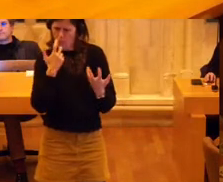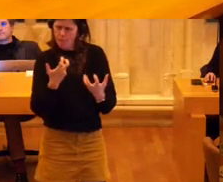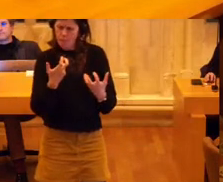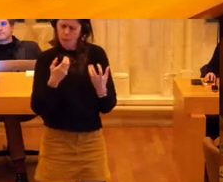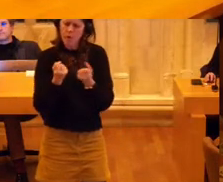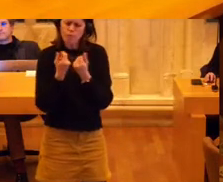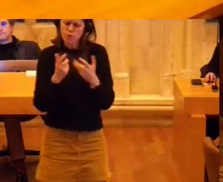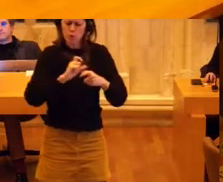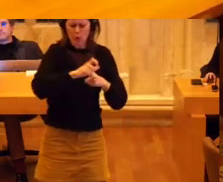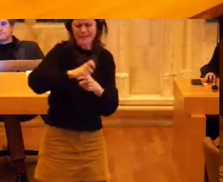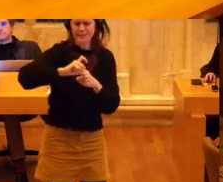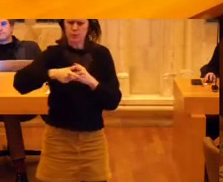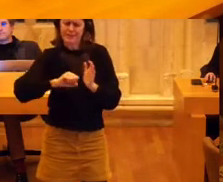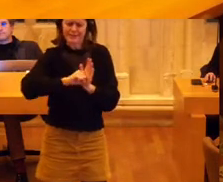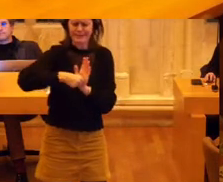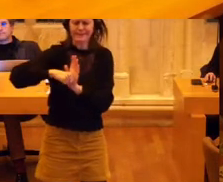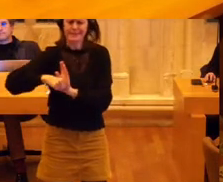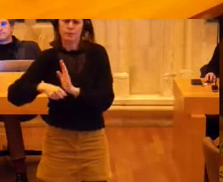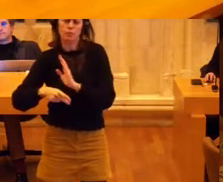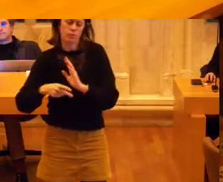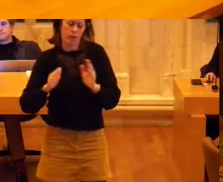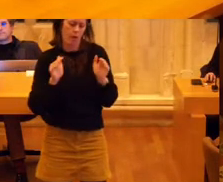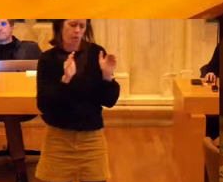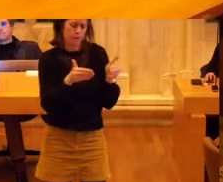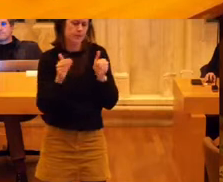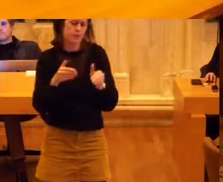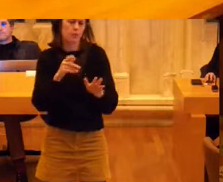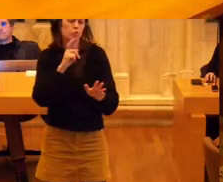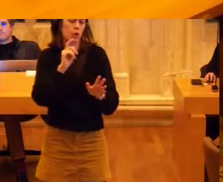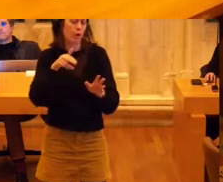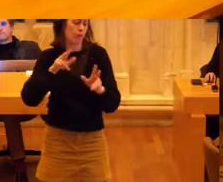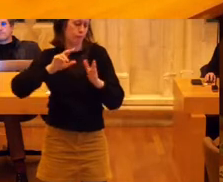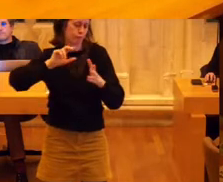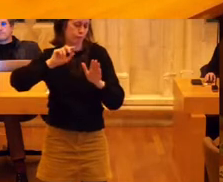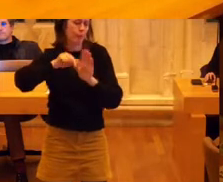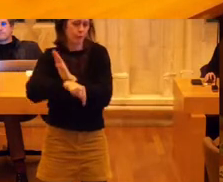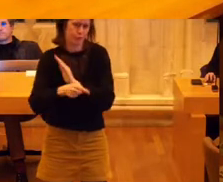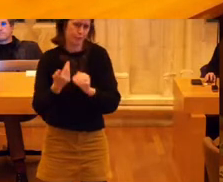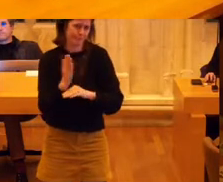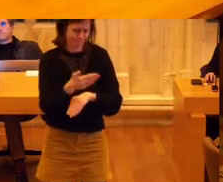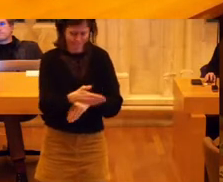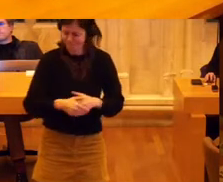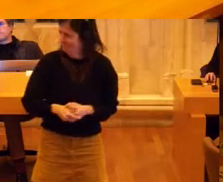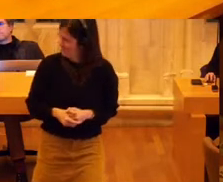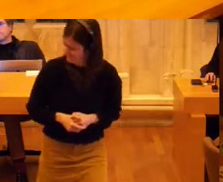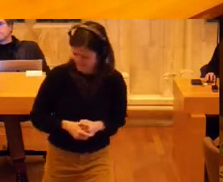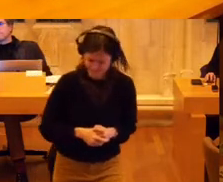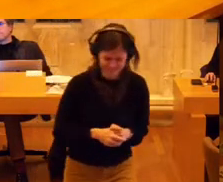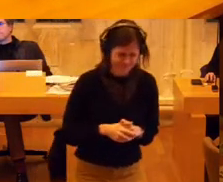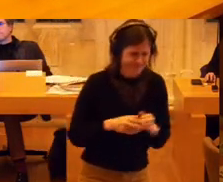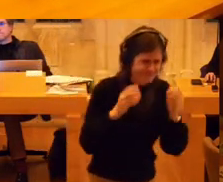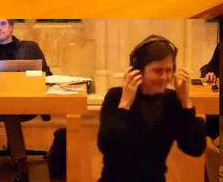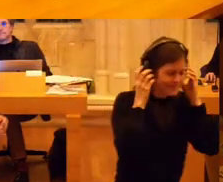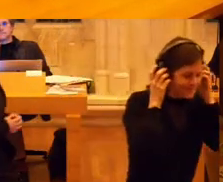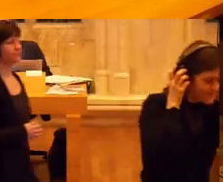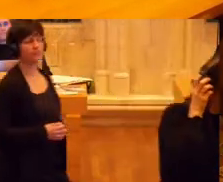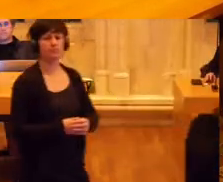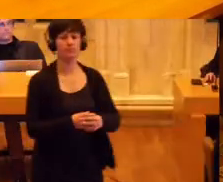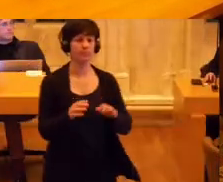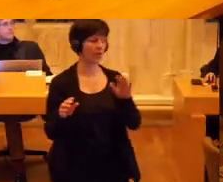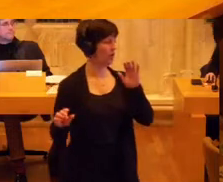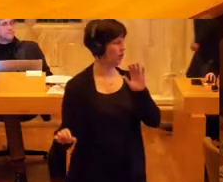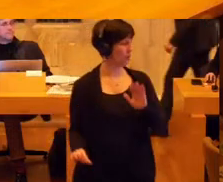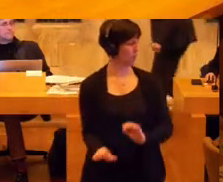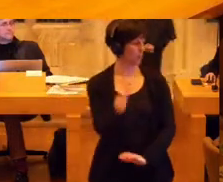quelques dispositifs existants. On va revenir dessus tout à l'heure. Premier sujet qui